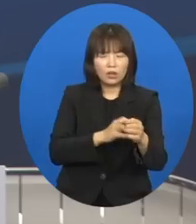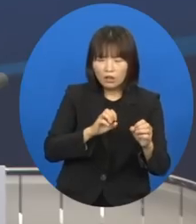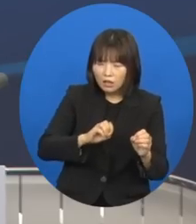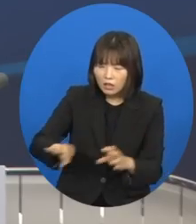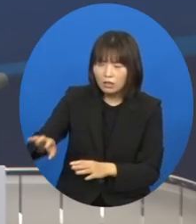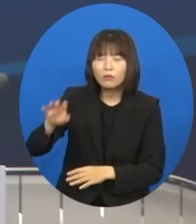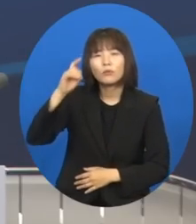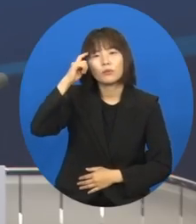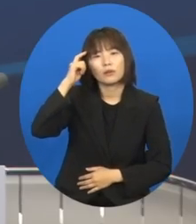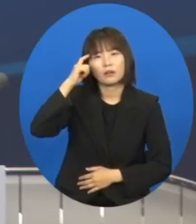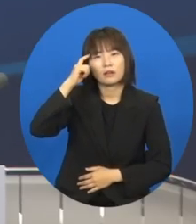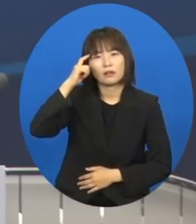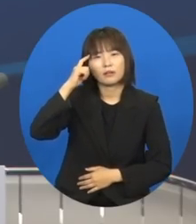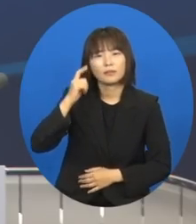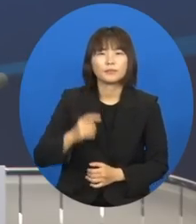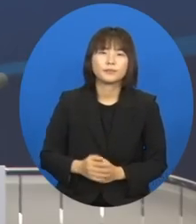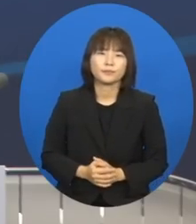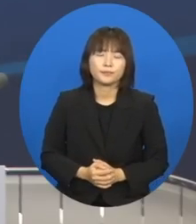걸까요?